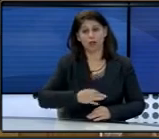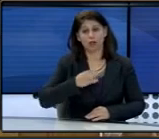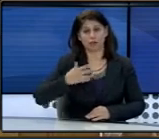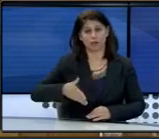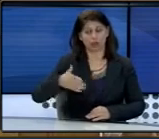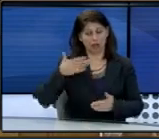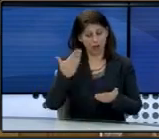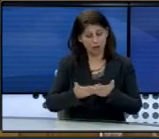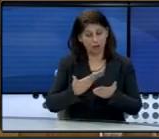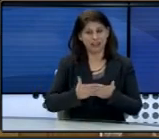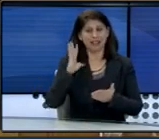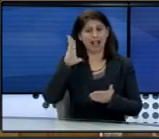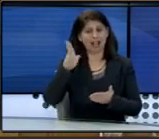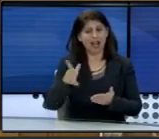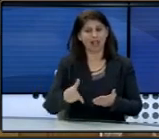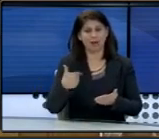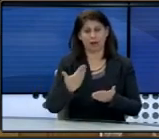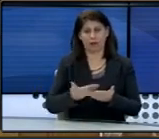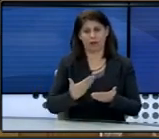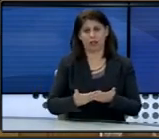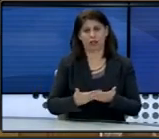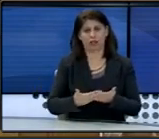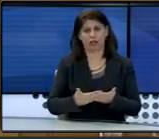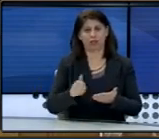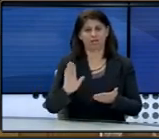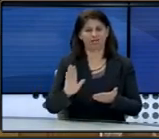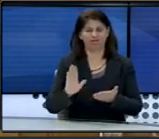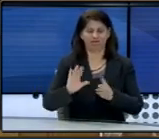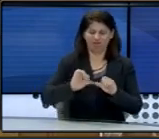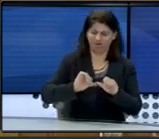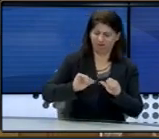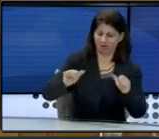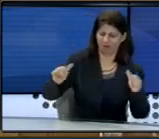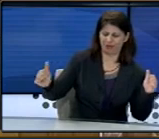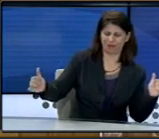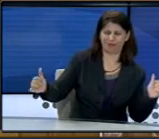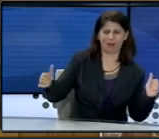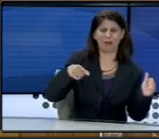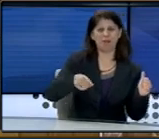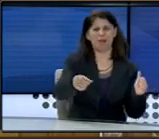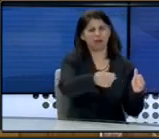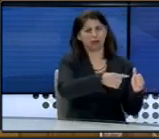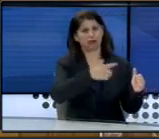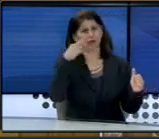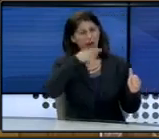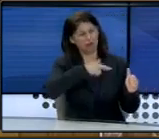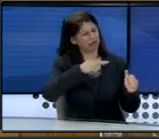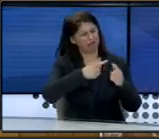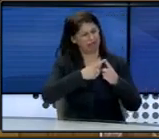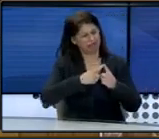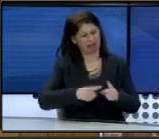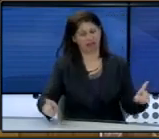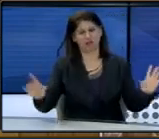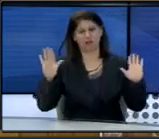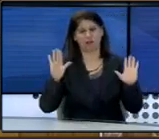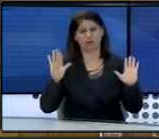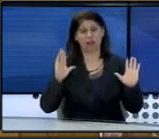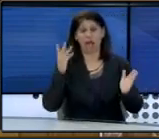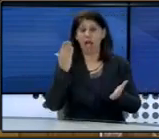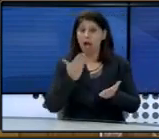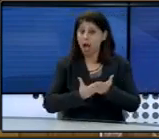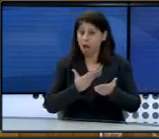αποδείξατε και αποδεικνύετε κάθε μέρα πόσο απέχετε από αυτούς τους πρωθυπουργούς. Και